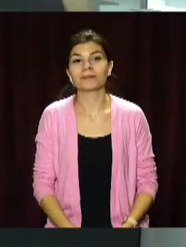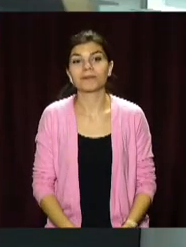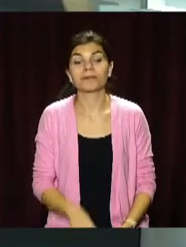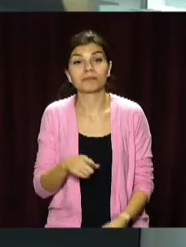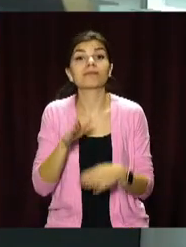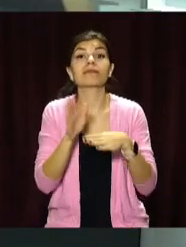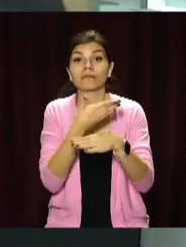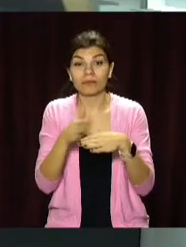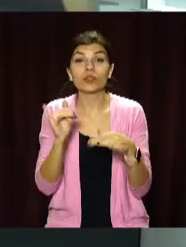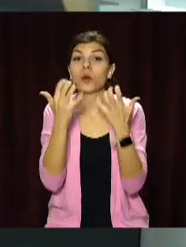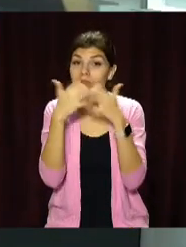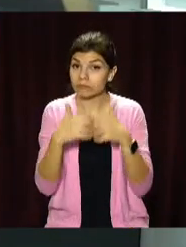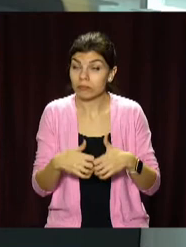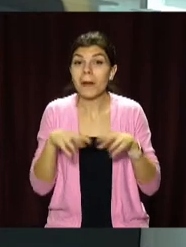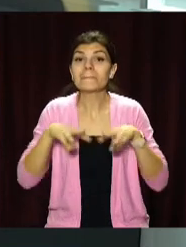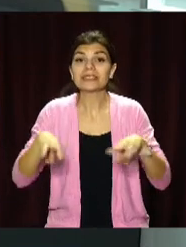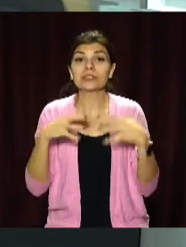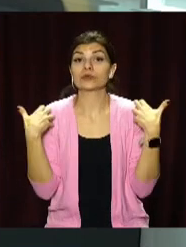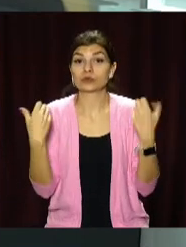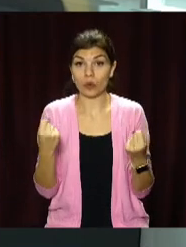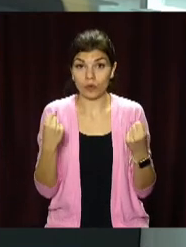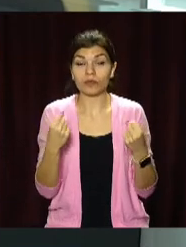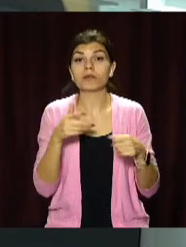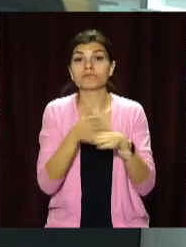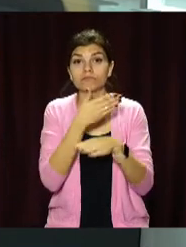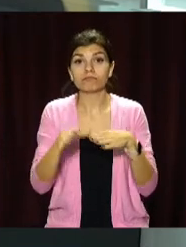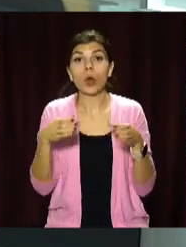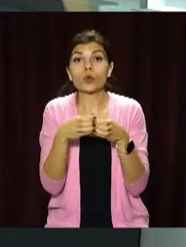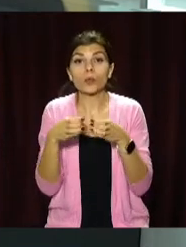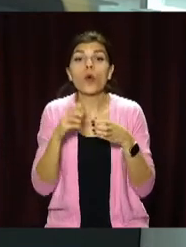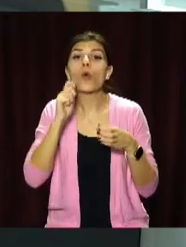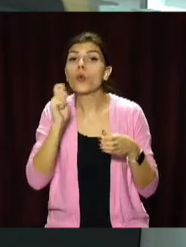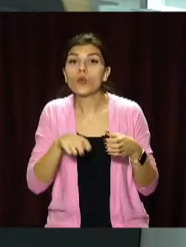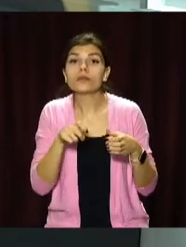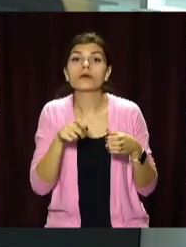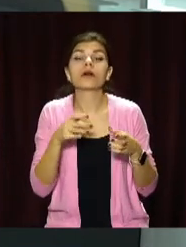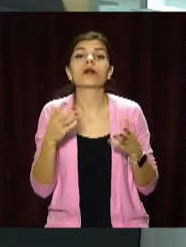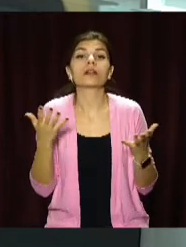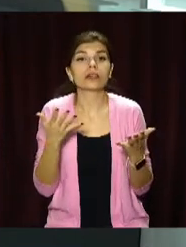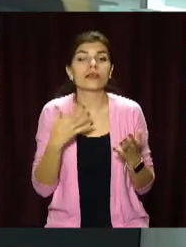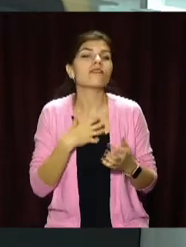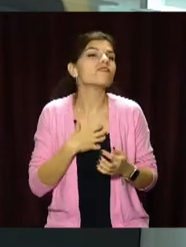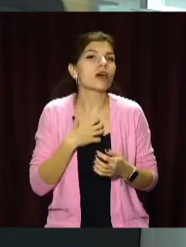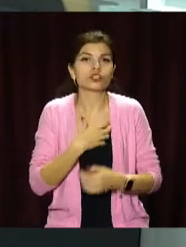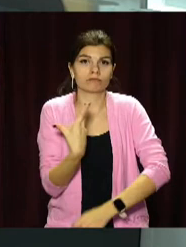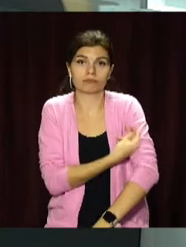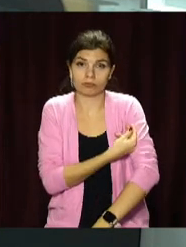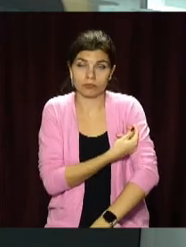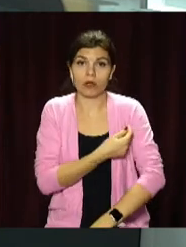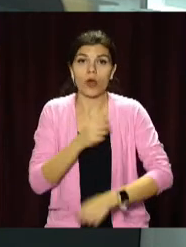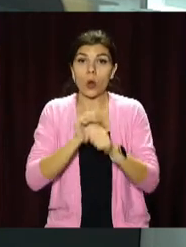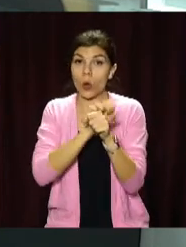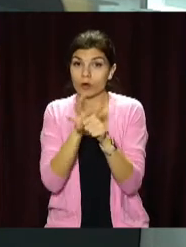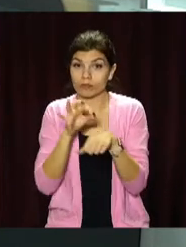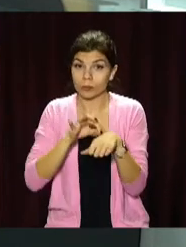Розподілили і порахували. У Міністерстві охорони здоров'я розділили групи українців, яким вкрай необхідна вакцинація від